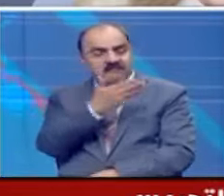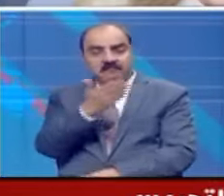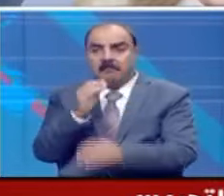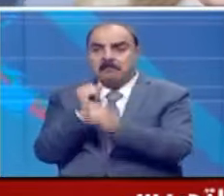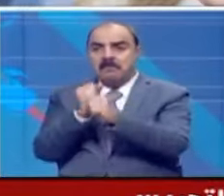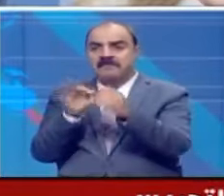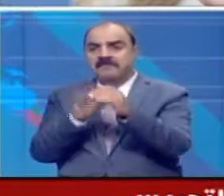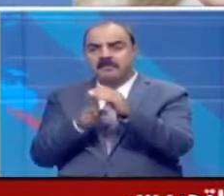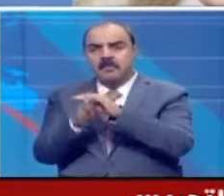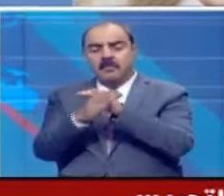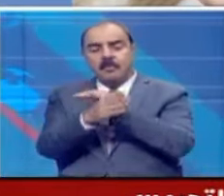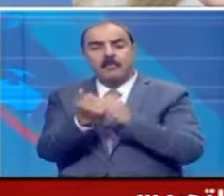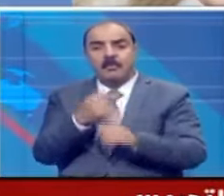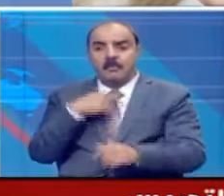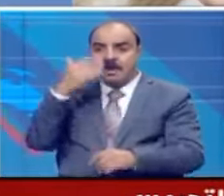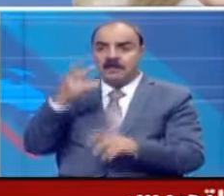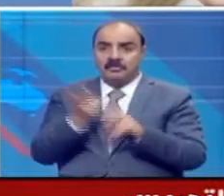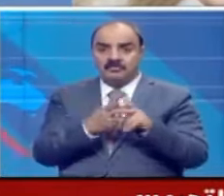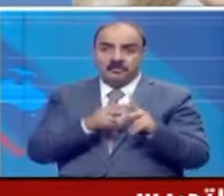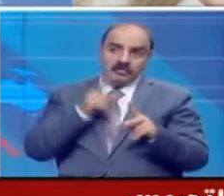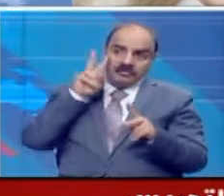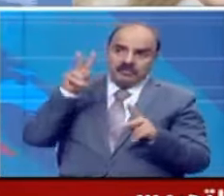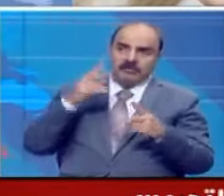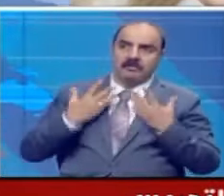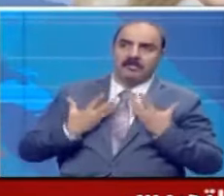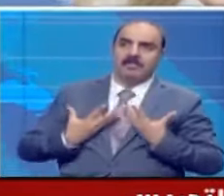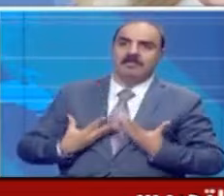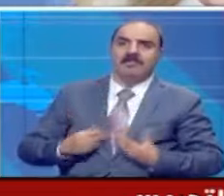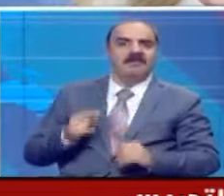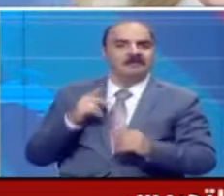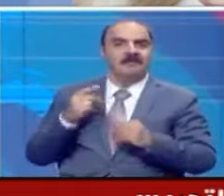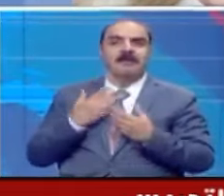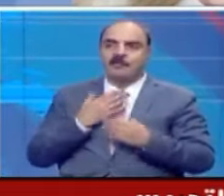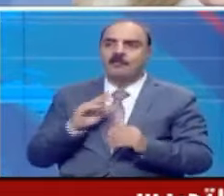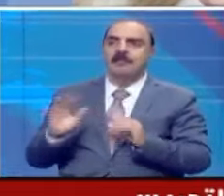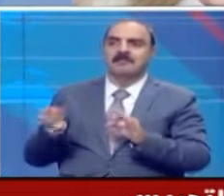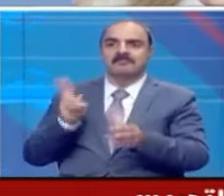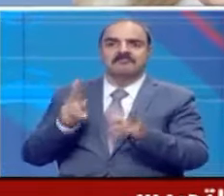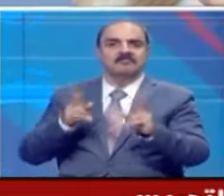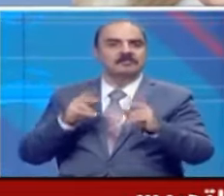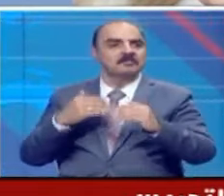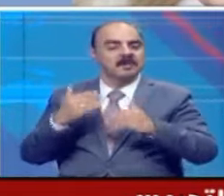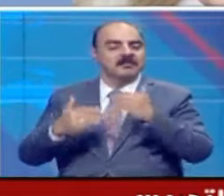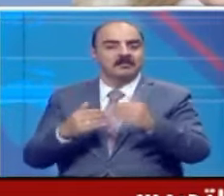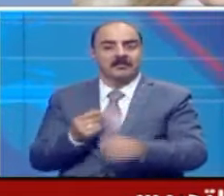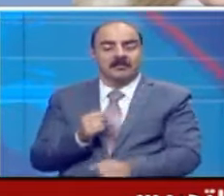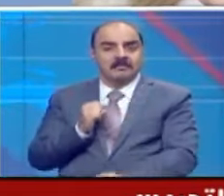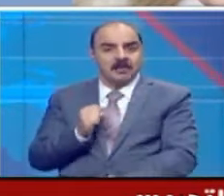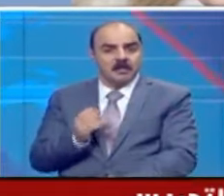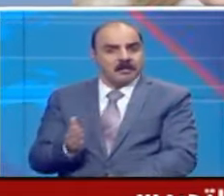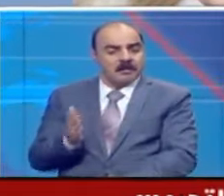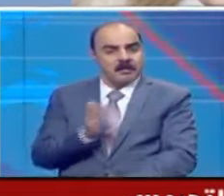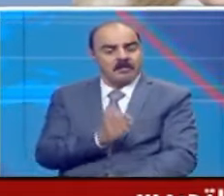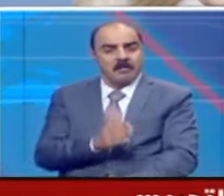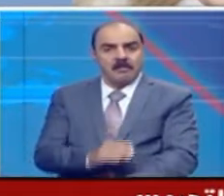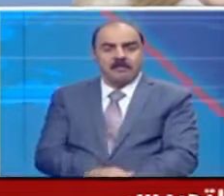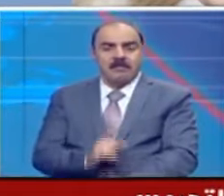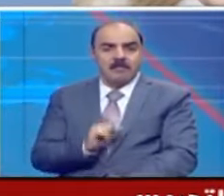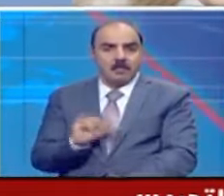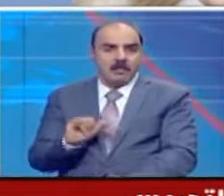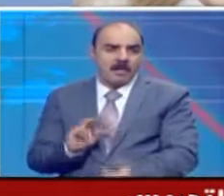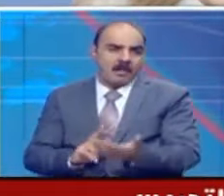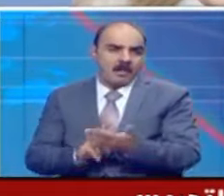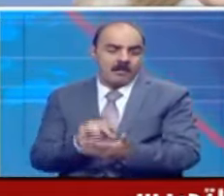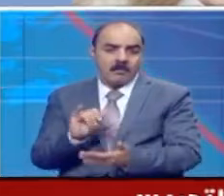على الشارع، هيكون المردود أكثر إيجابية على المواطن المصري، خصوصا إن احنا كمان مقبلين على مرحلة على فترة مهمة